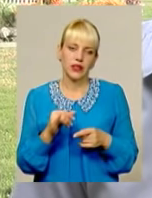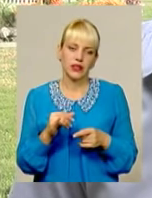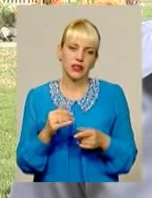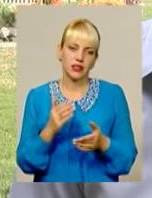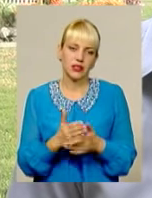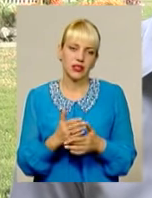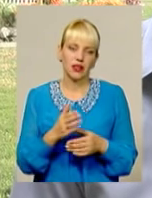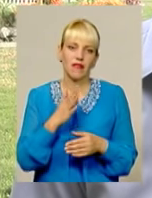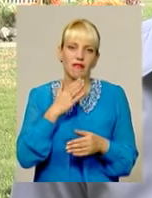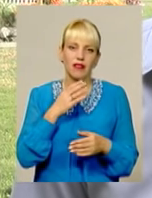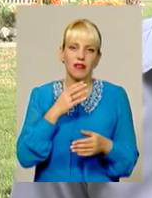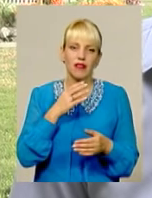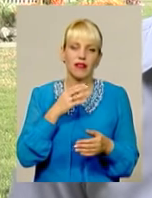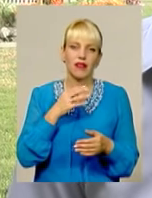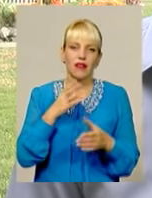є в'єтнамські свині.